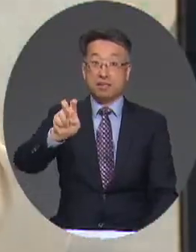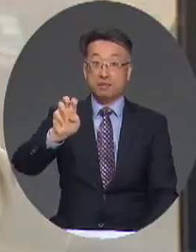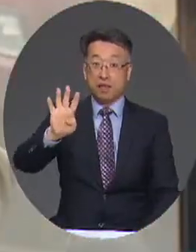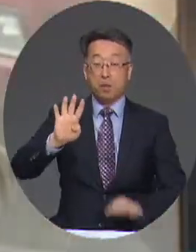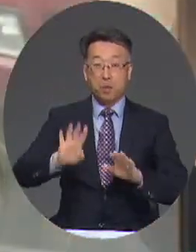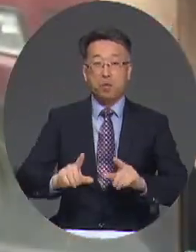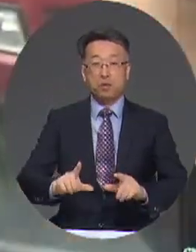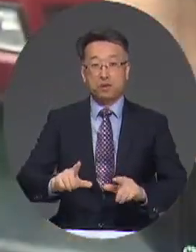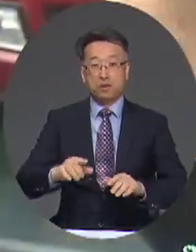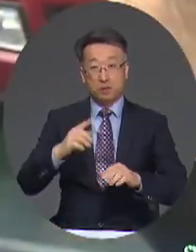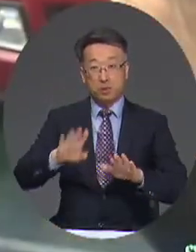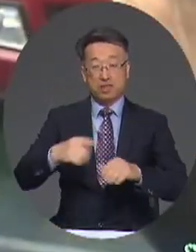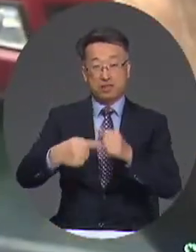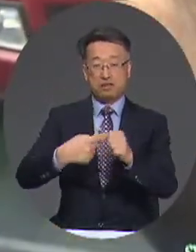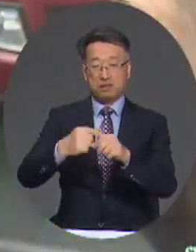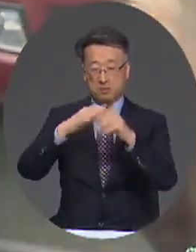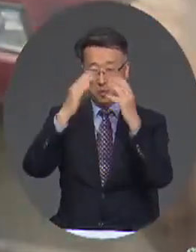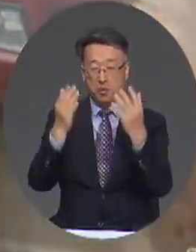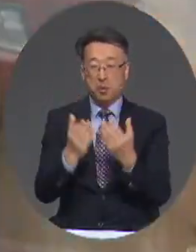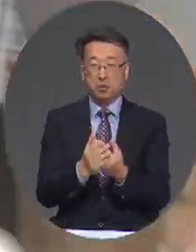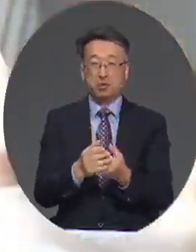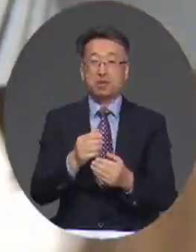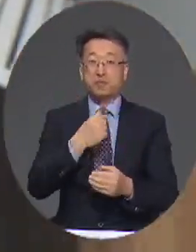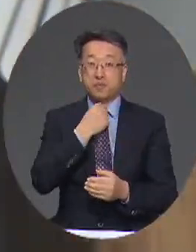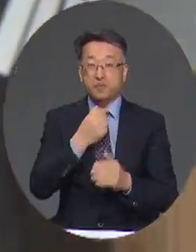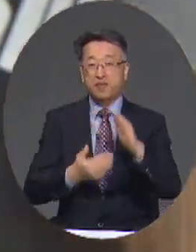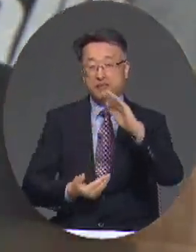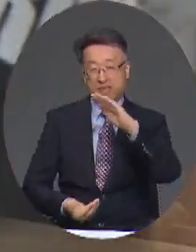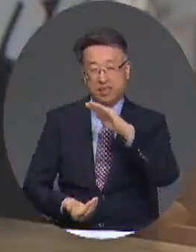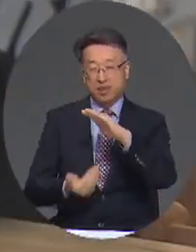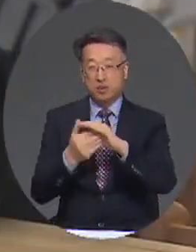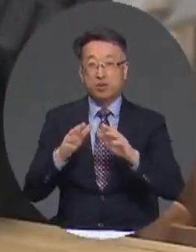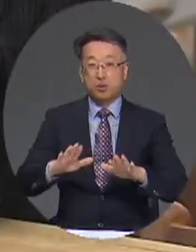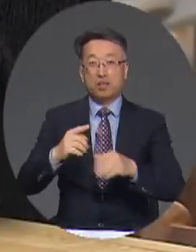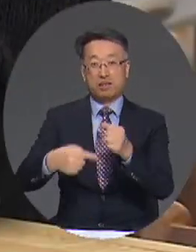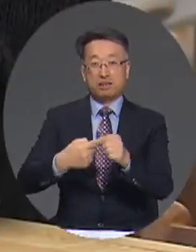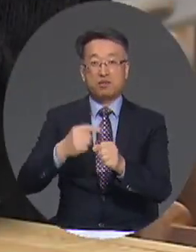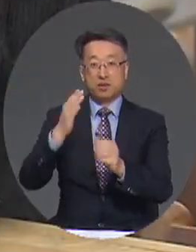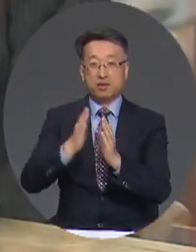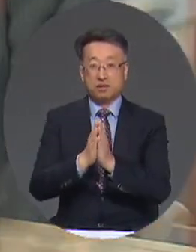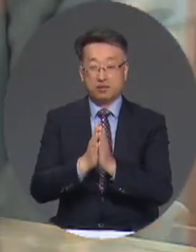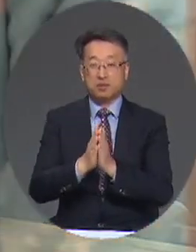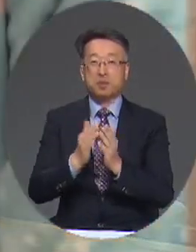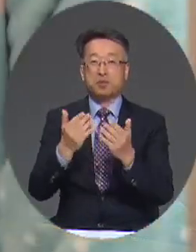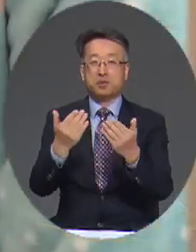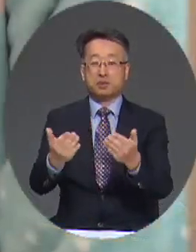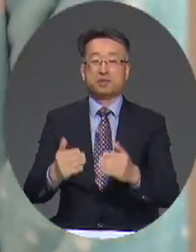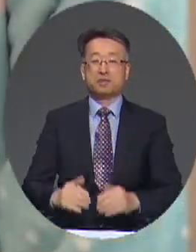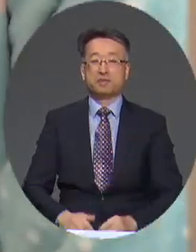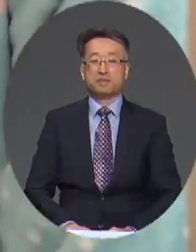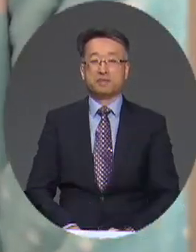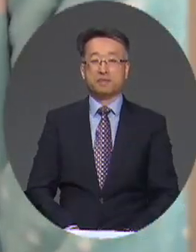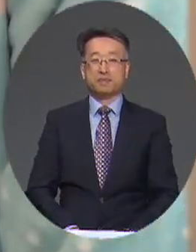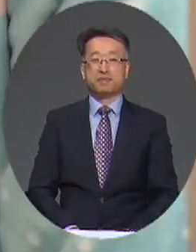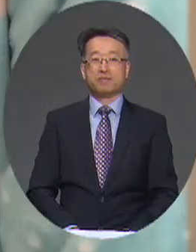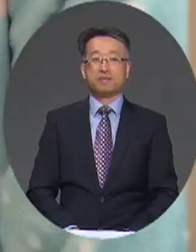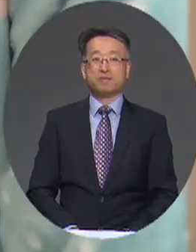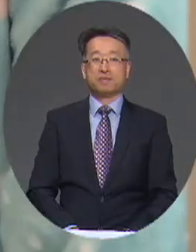2024년 올해는 시청자 여러분 모두 소망을 이루는 한 해가 되길 바랍니다. MBC 뉴스 이재경입니다.